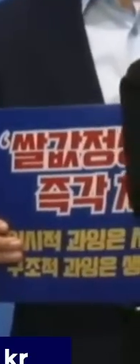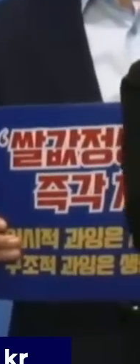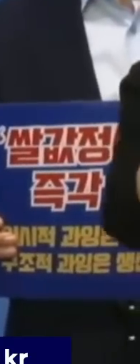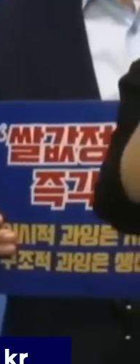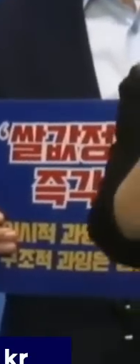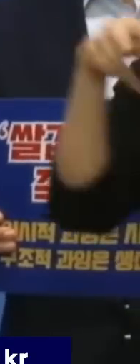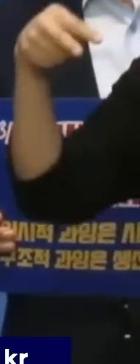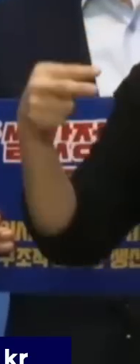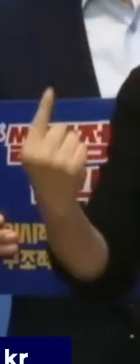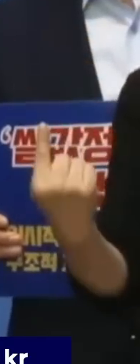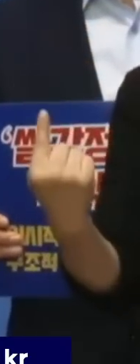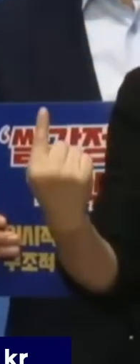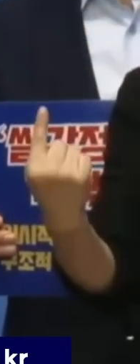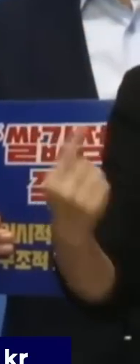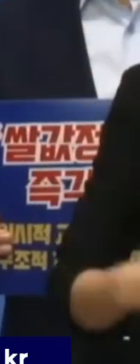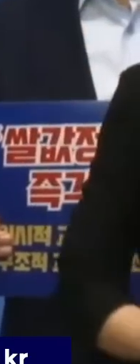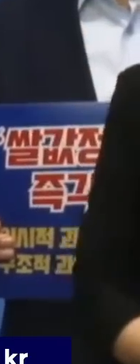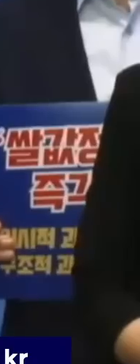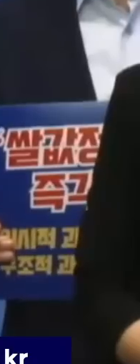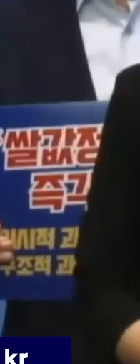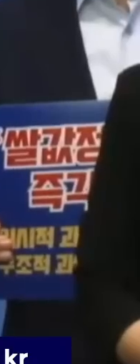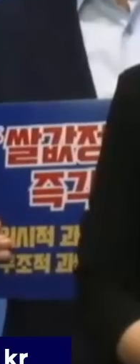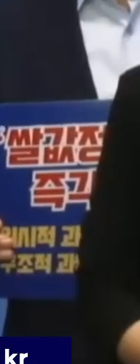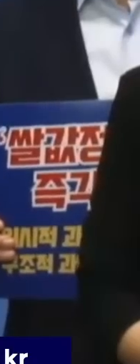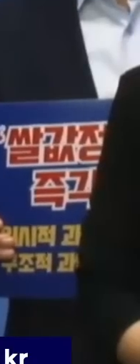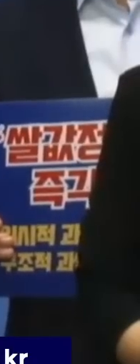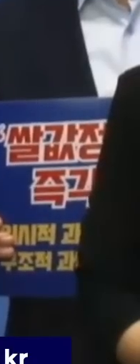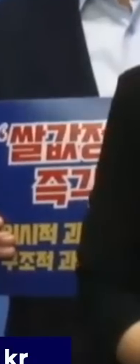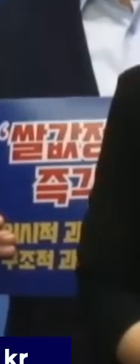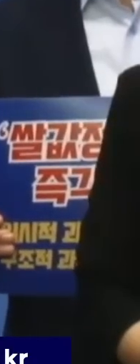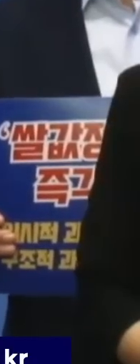한병도 전라북도 도당 위원장님 함께 하셨습니다.